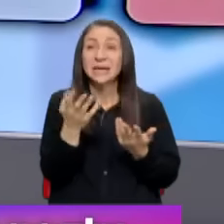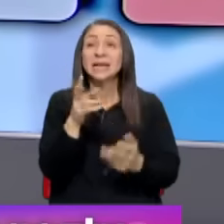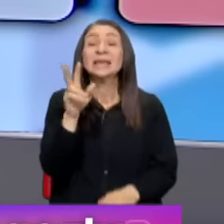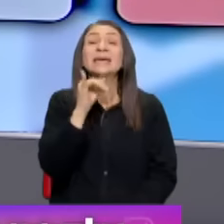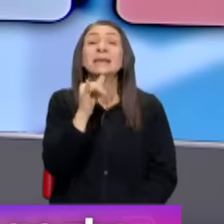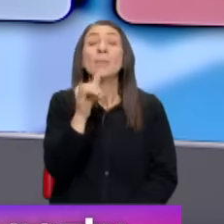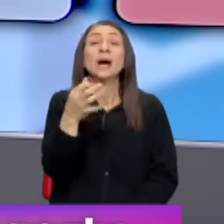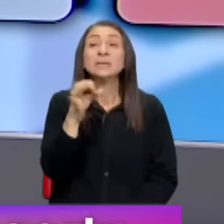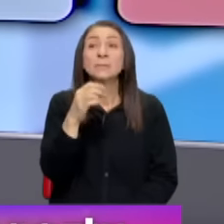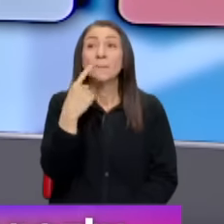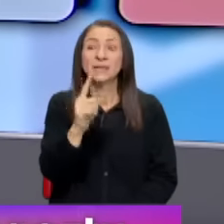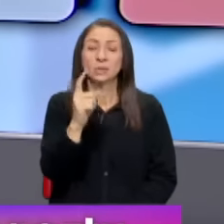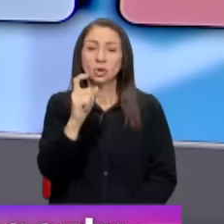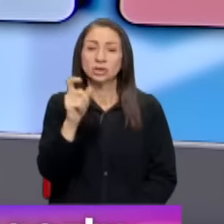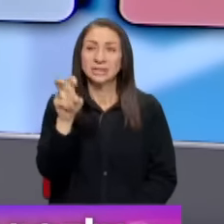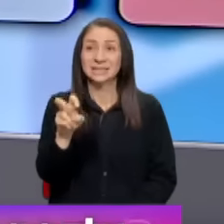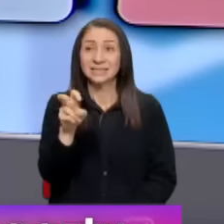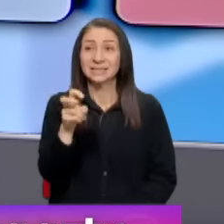altın